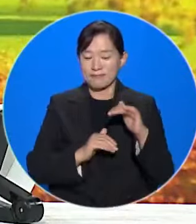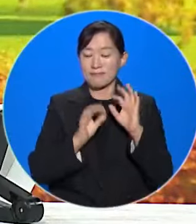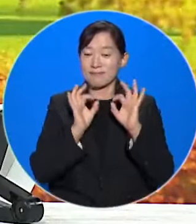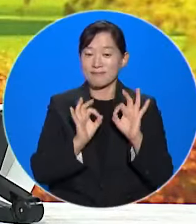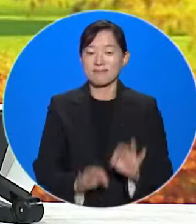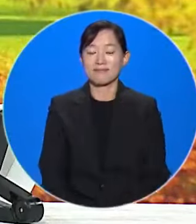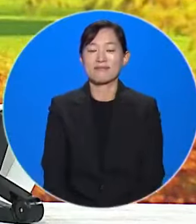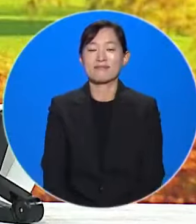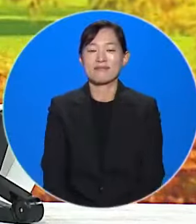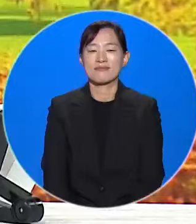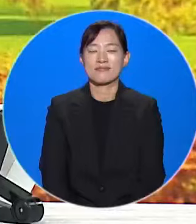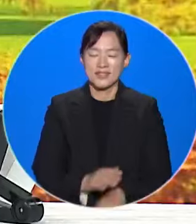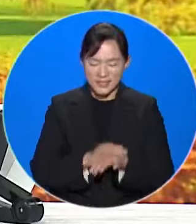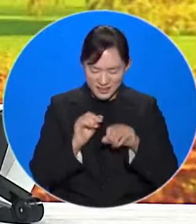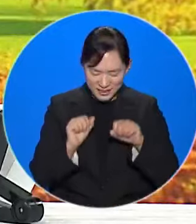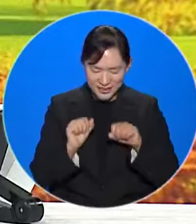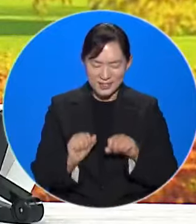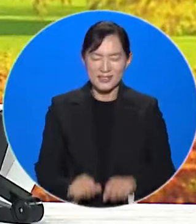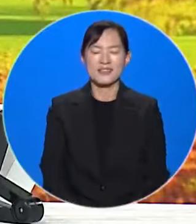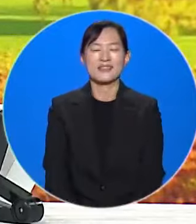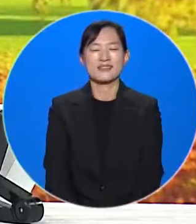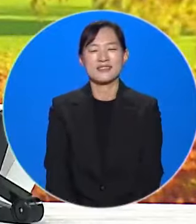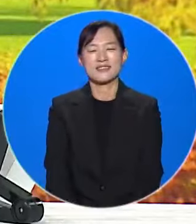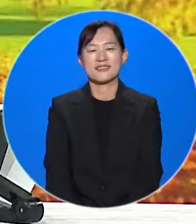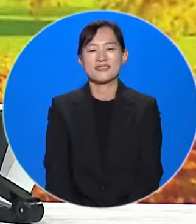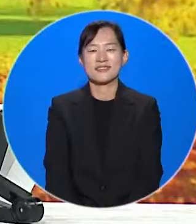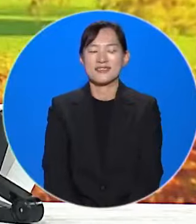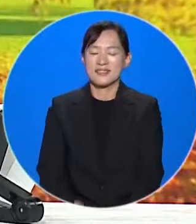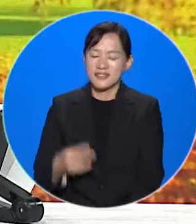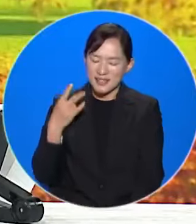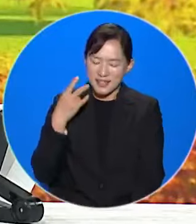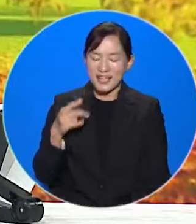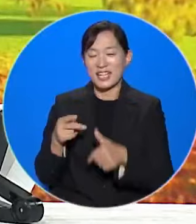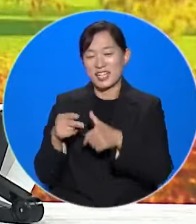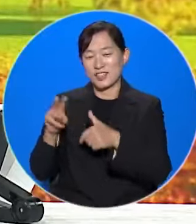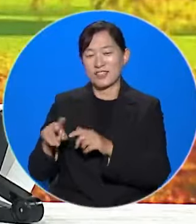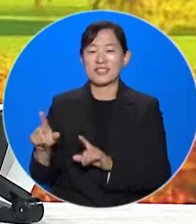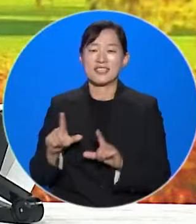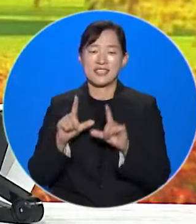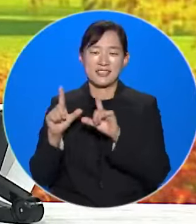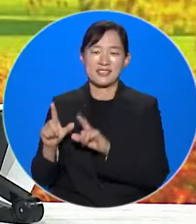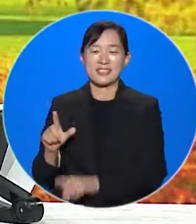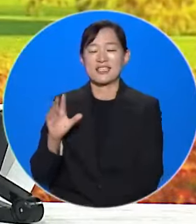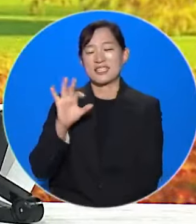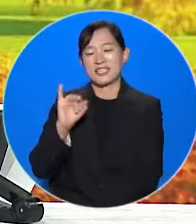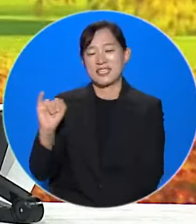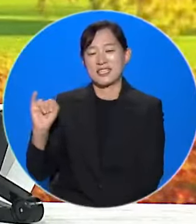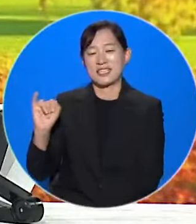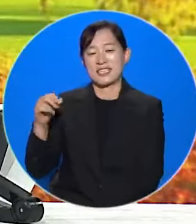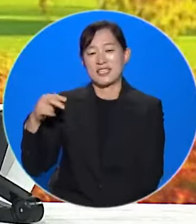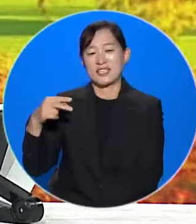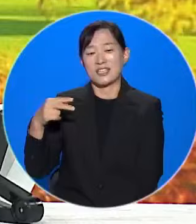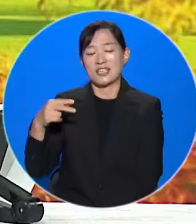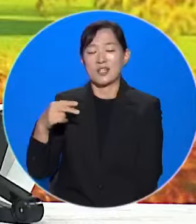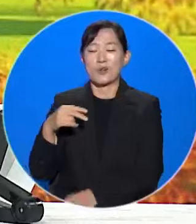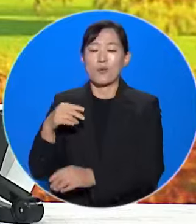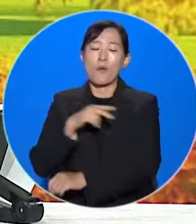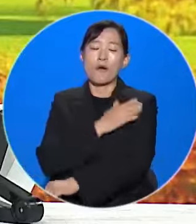연결해 보도록 하겠습니다. 안녕하세요. 옹교 목사입니다. 예, 인천에 사는 이동금 권사입니다. 네,